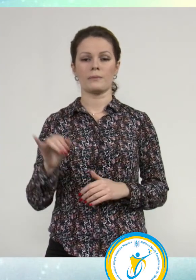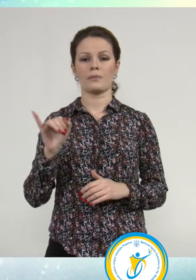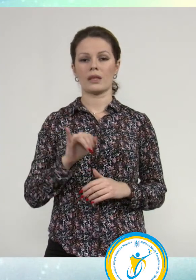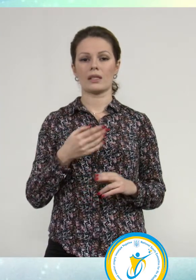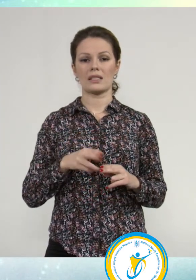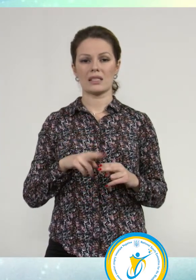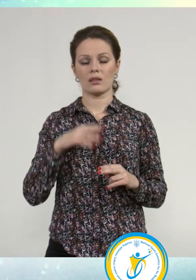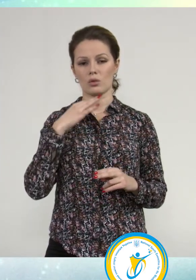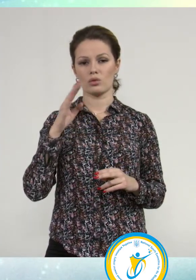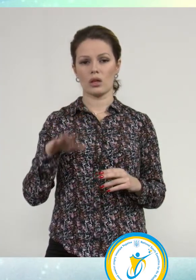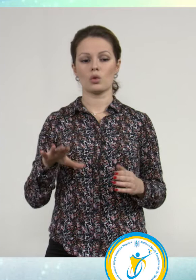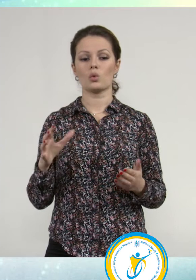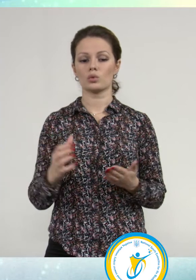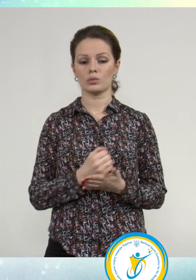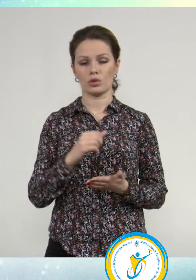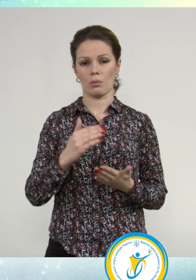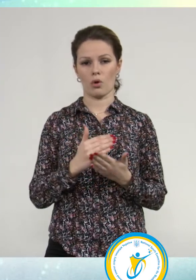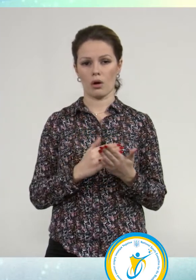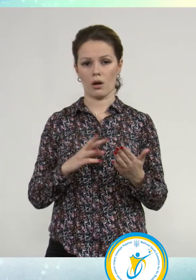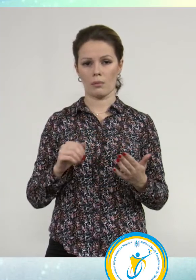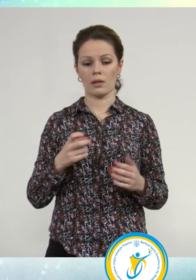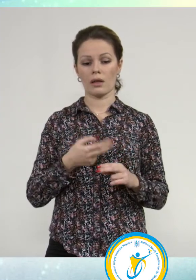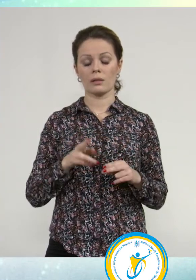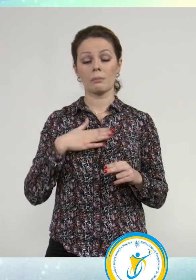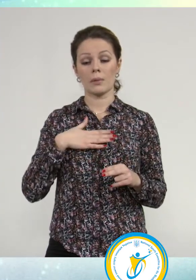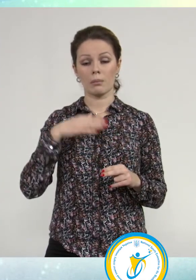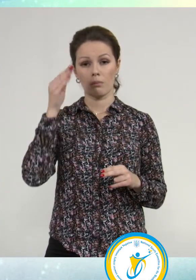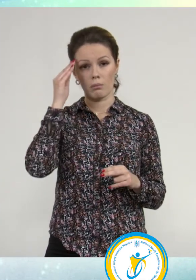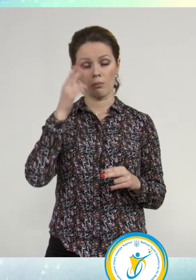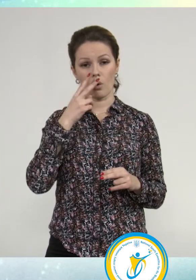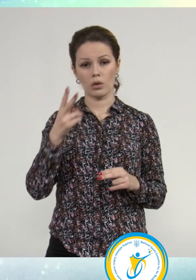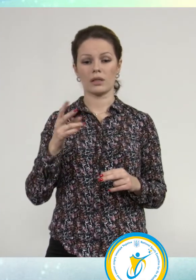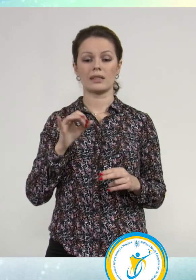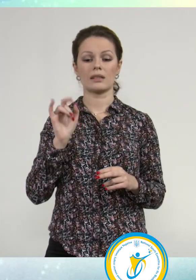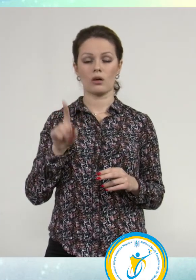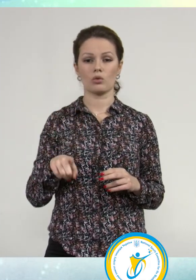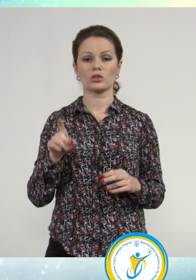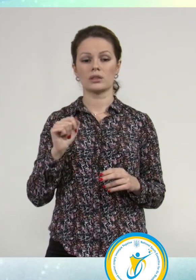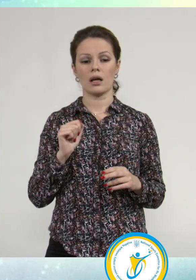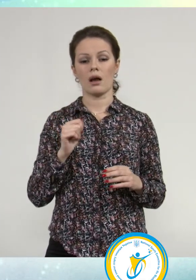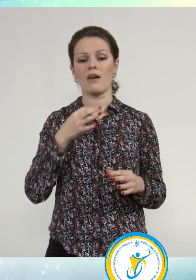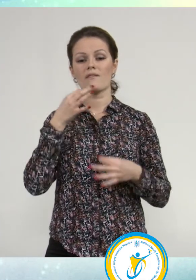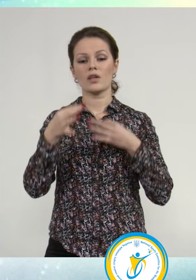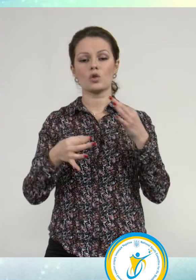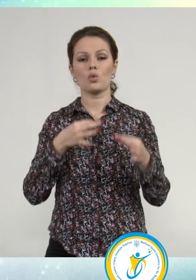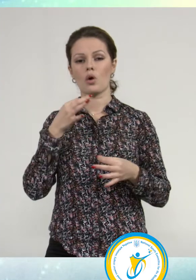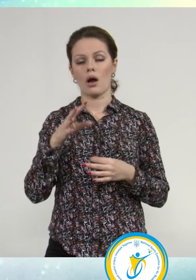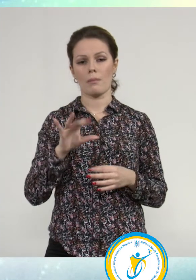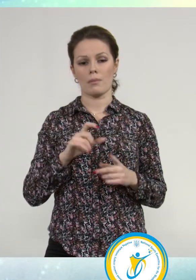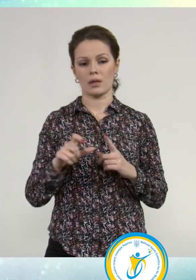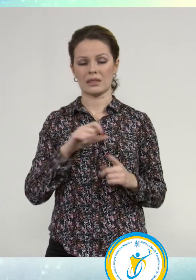І це достатньо успішна програма. Ну, на мій погляд, і також за відгуками